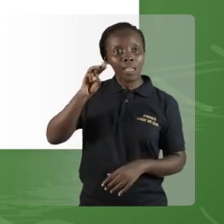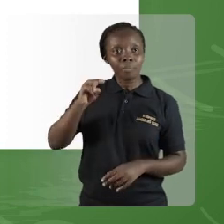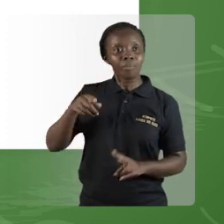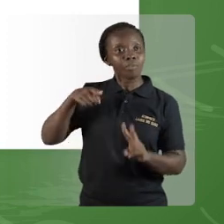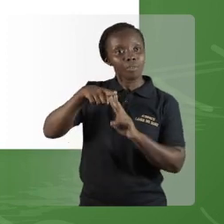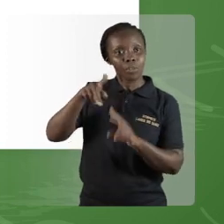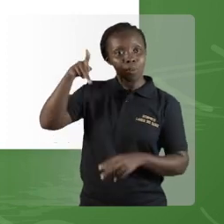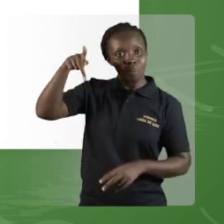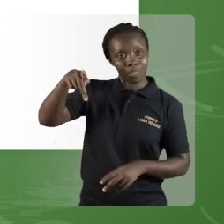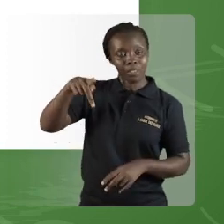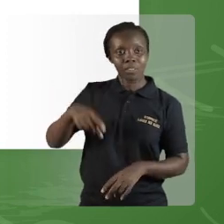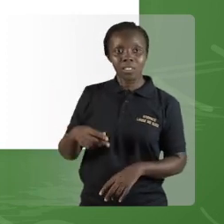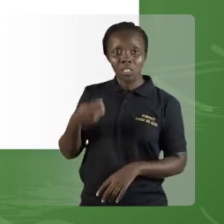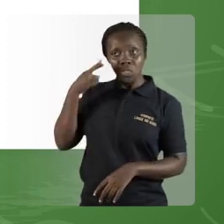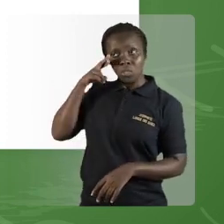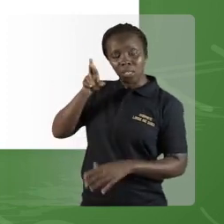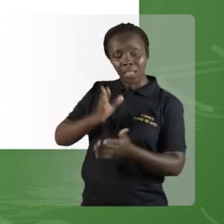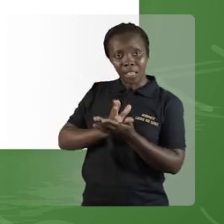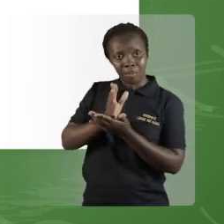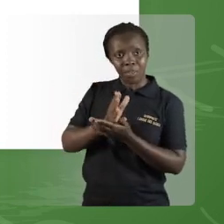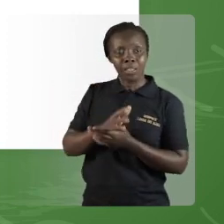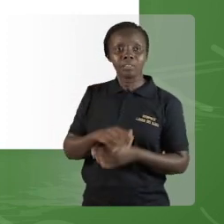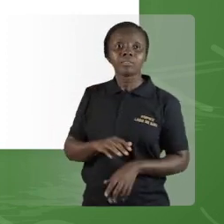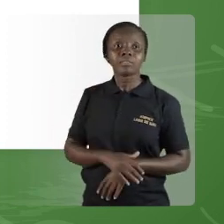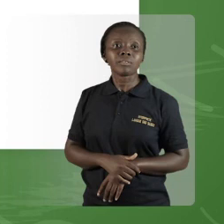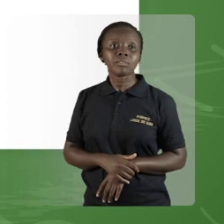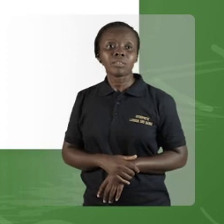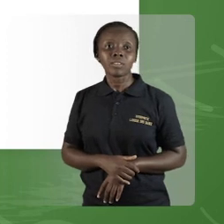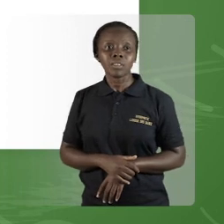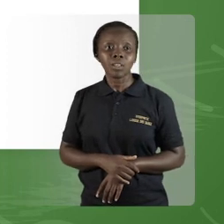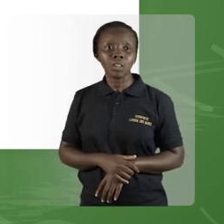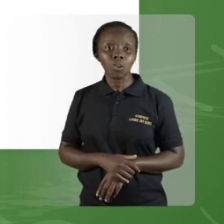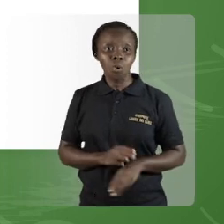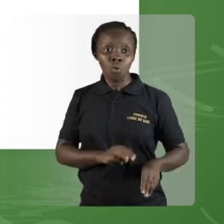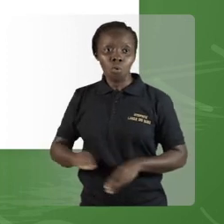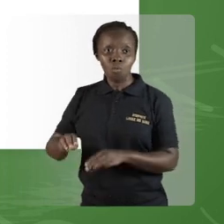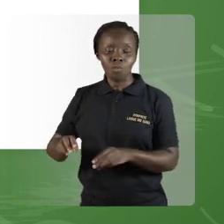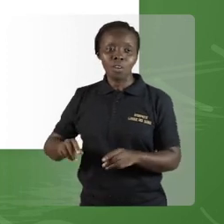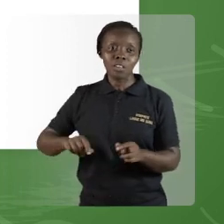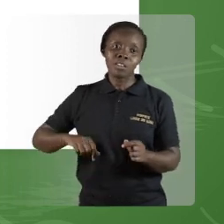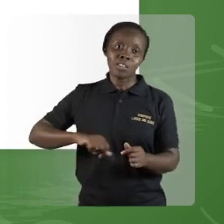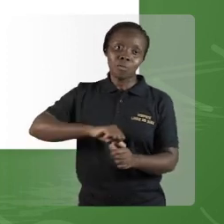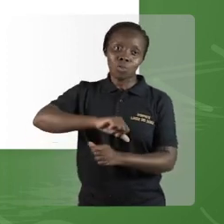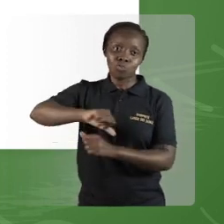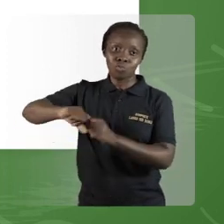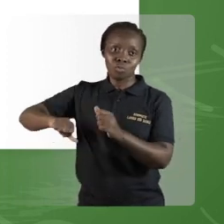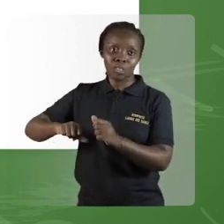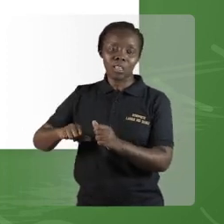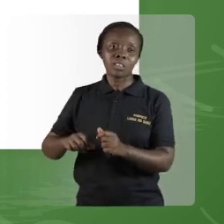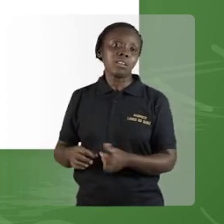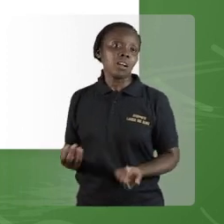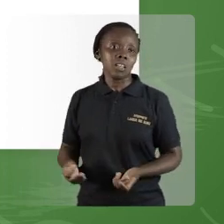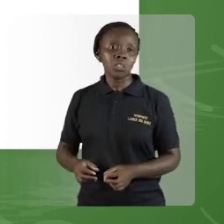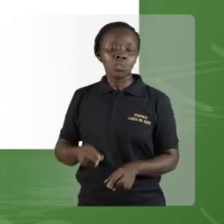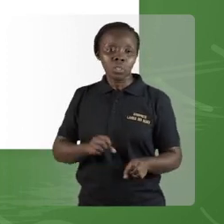tourner la tige dans le sens positif que nous avons choisi. Donc le moment de P serait égal à P